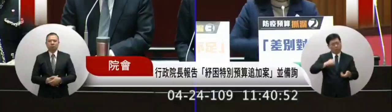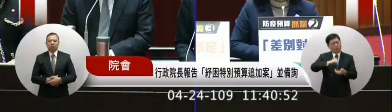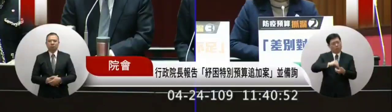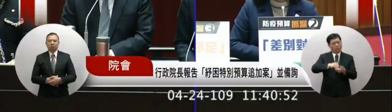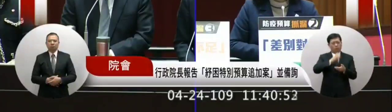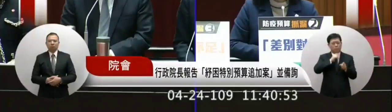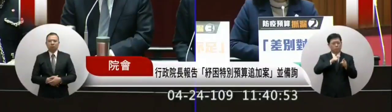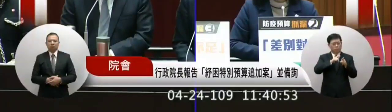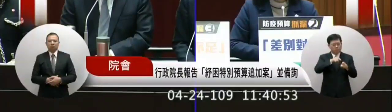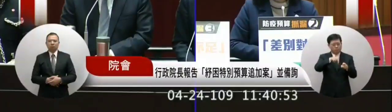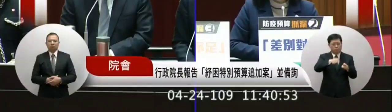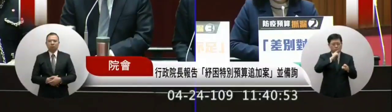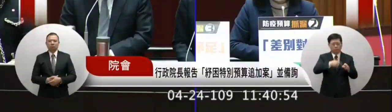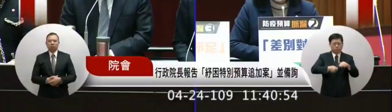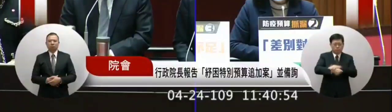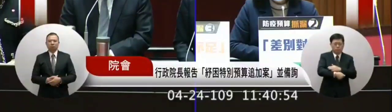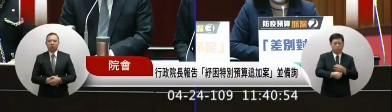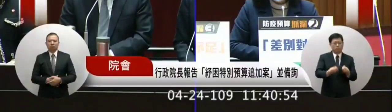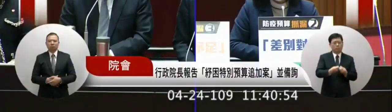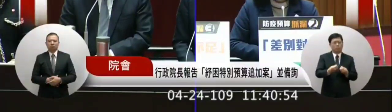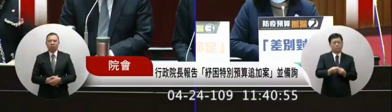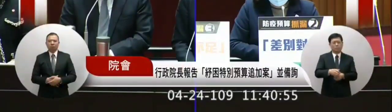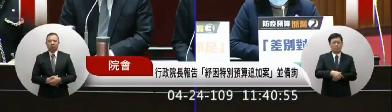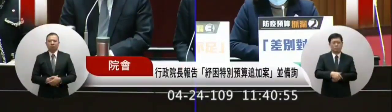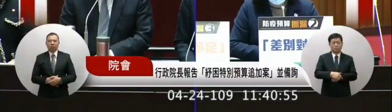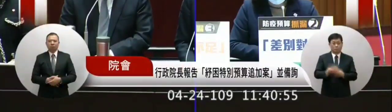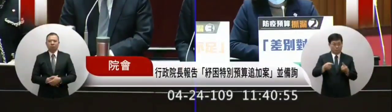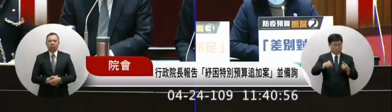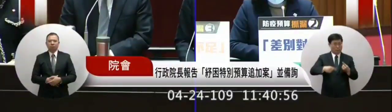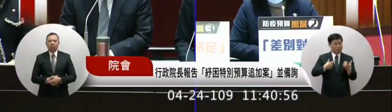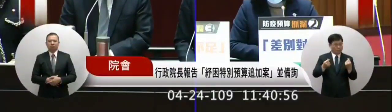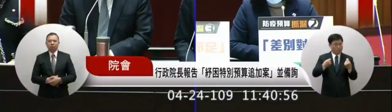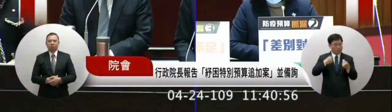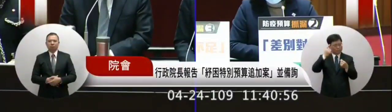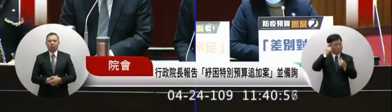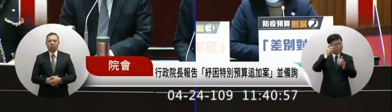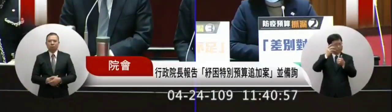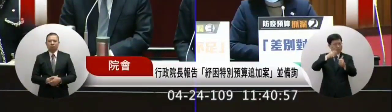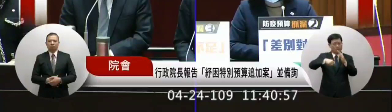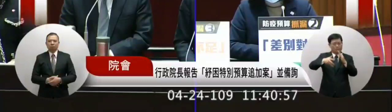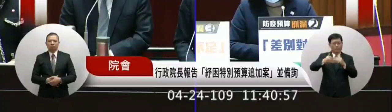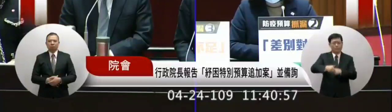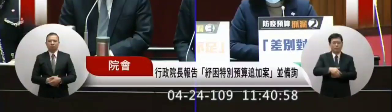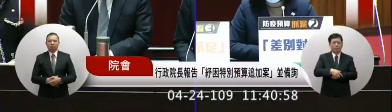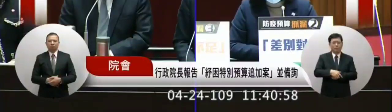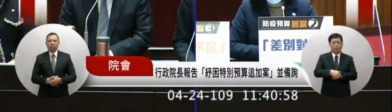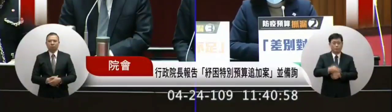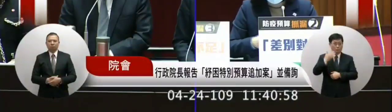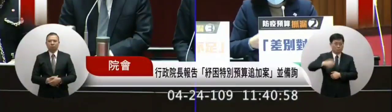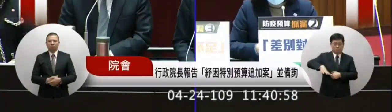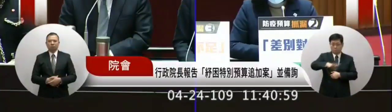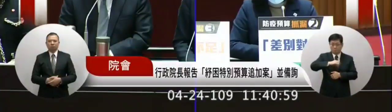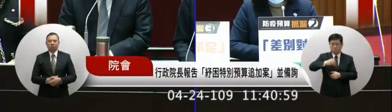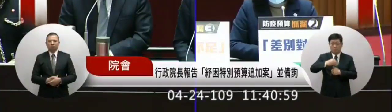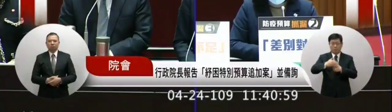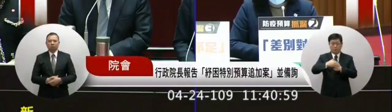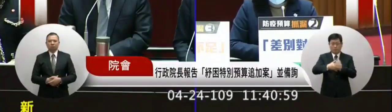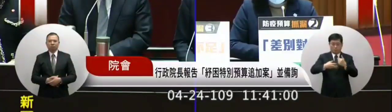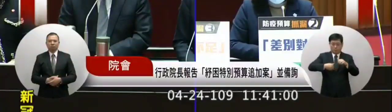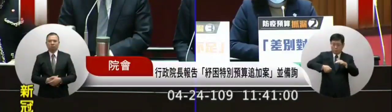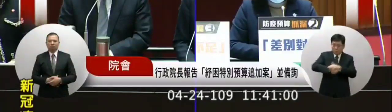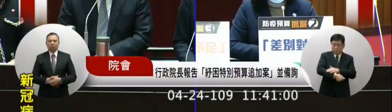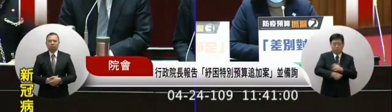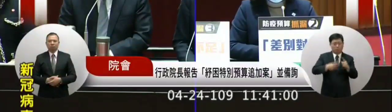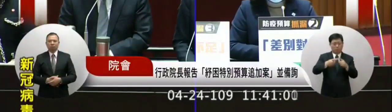这个叫做投保薪资来作为一个门槛筛检。所以这一次我想就叫院长了， 整个投保的人数大